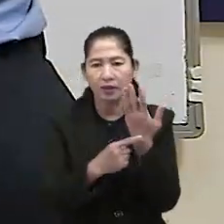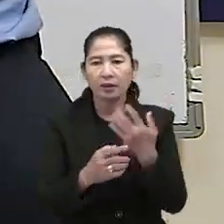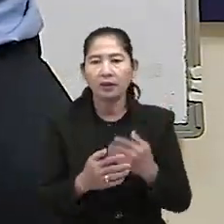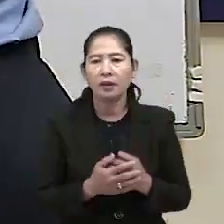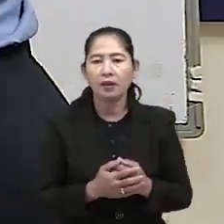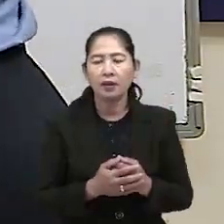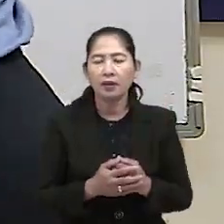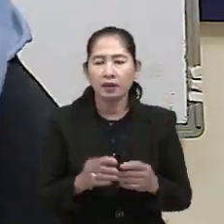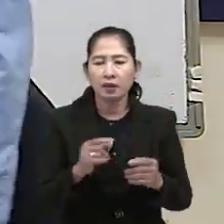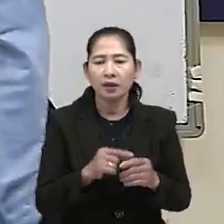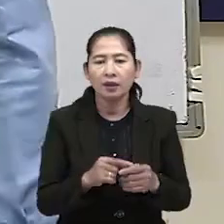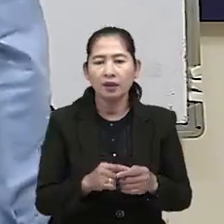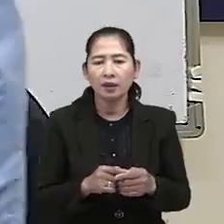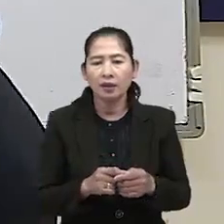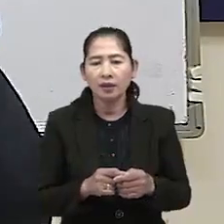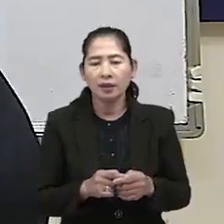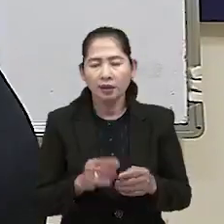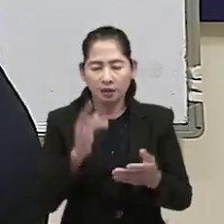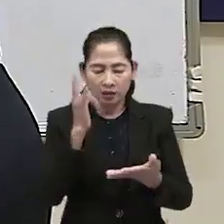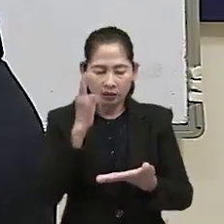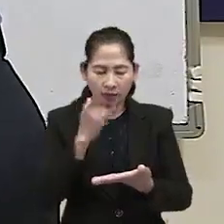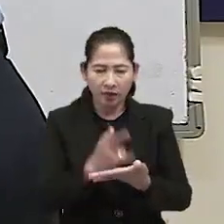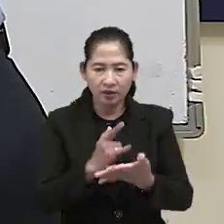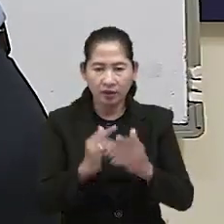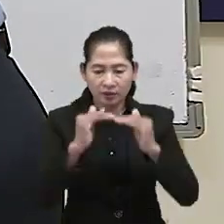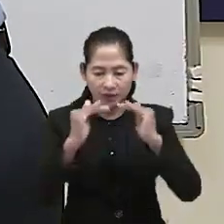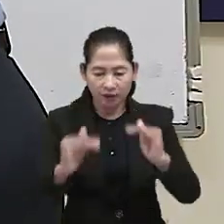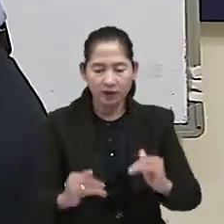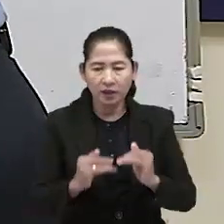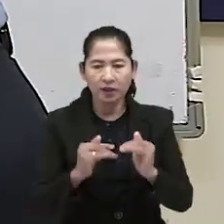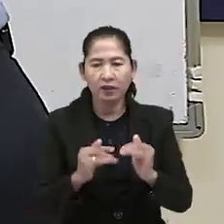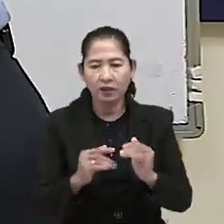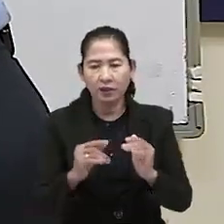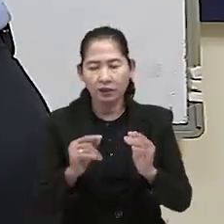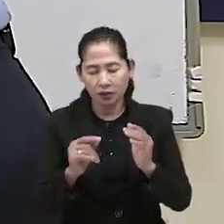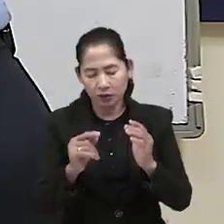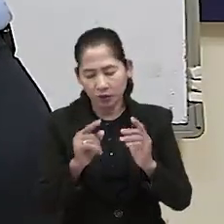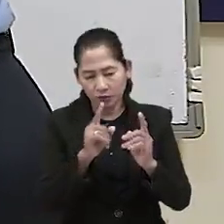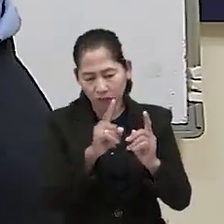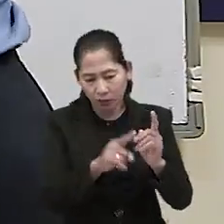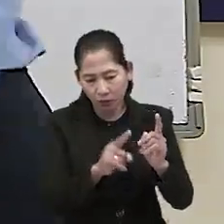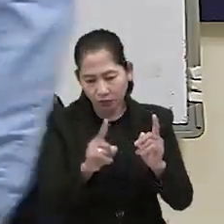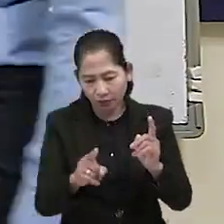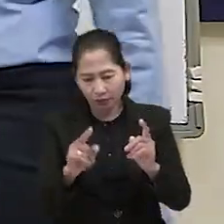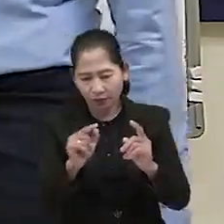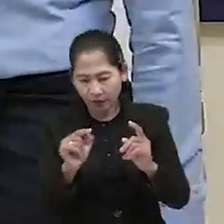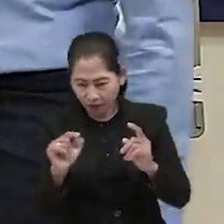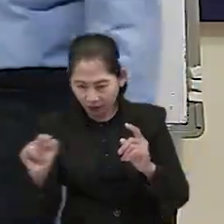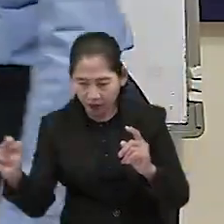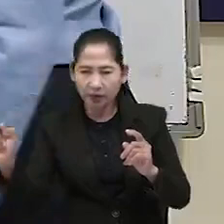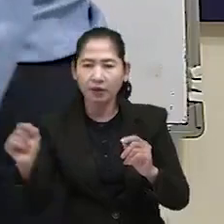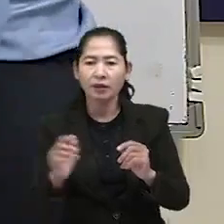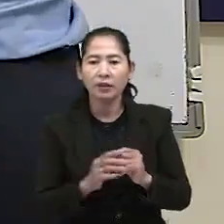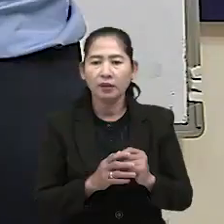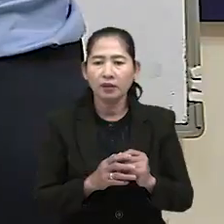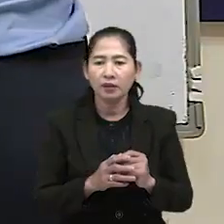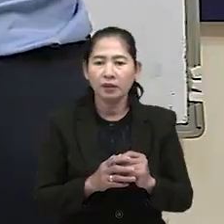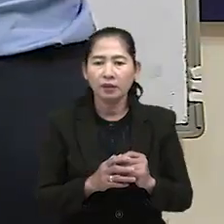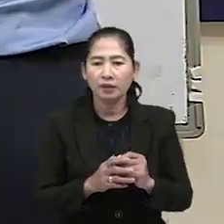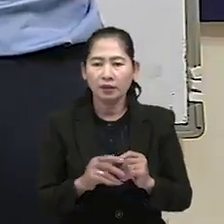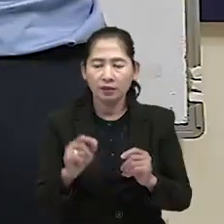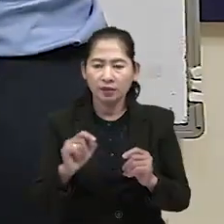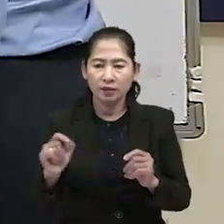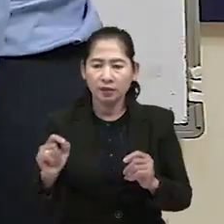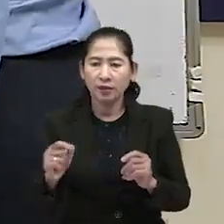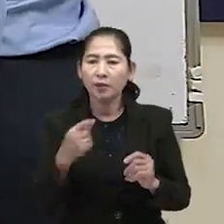អញ្ចឹងដល់អីទៀតកូនគឺដល់ស្អីបញ្ចប់អញ្ចឹងកូនទៅដកឃ្លាចូលទៅ2កាលាសភៅទៀតមិនចឹងកូនអីចាប់ដើម